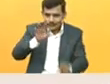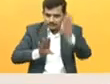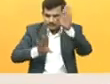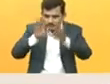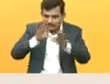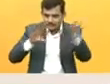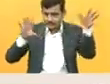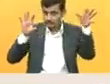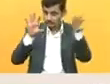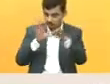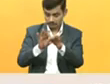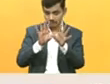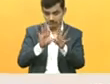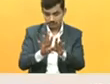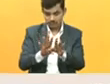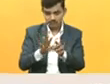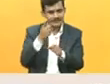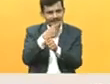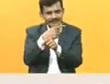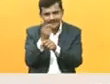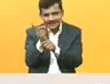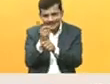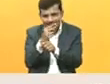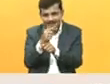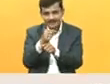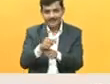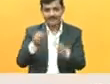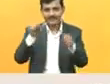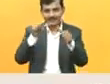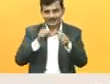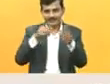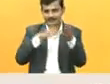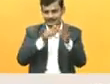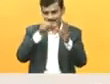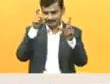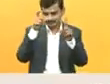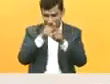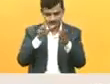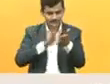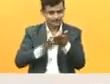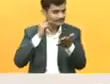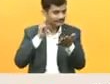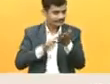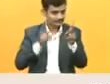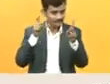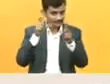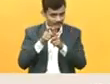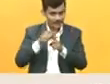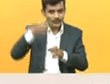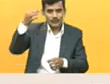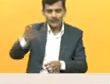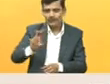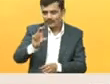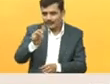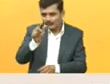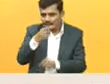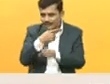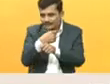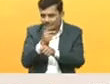नाता रहा है। उन्होंने आजाद हिंद रेडियो की स्थापना की थी, जिस पर उन्हें सुनने के